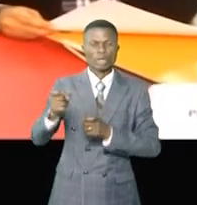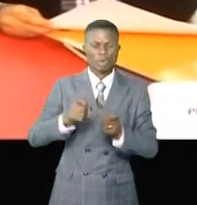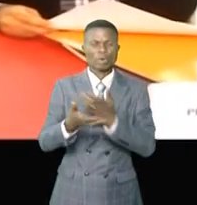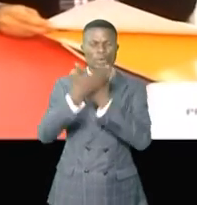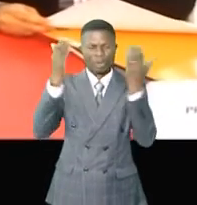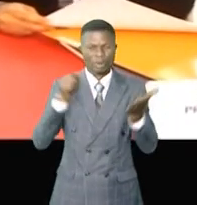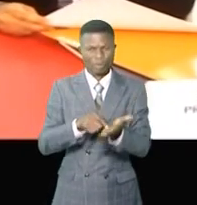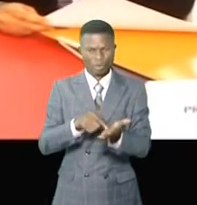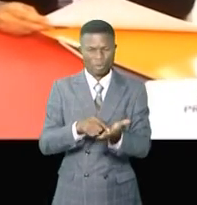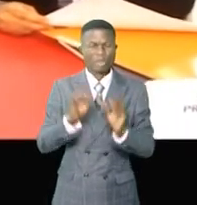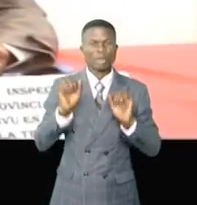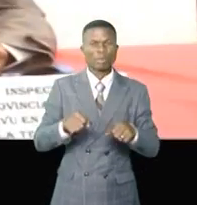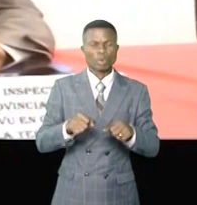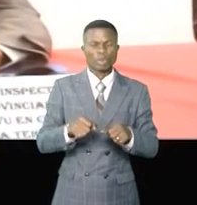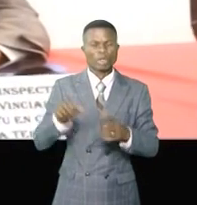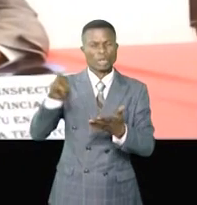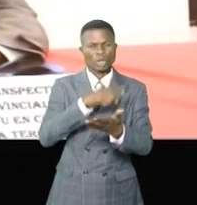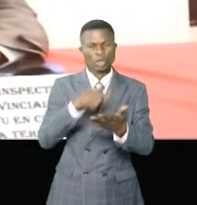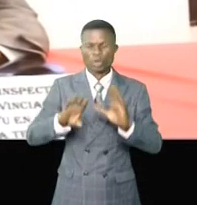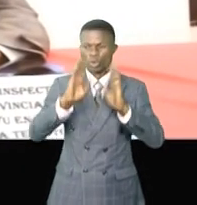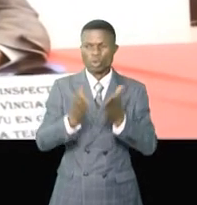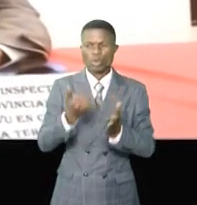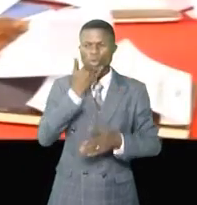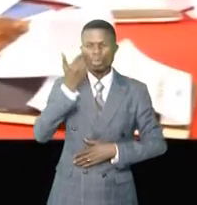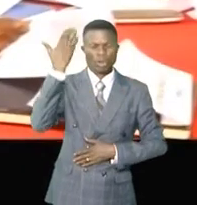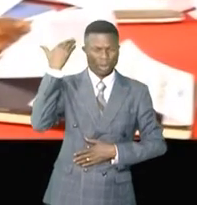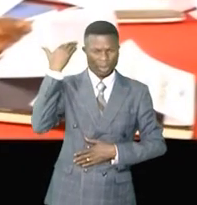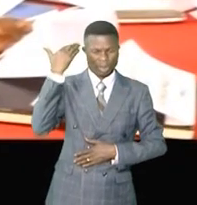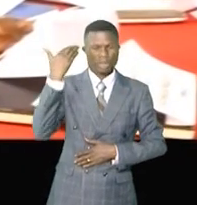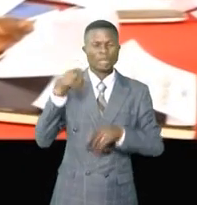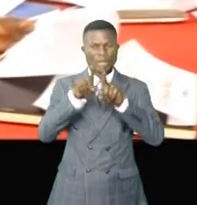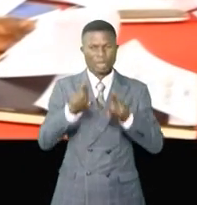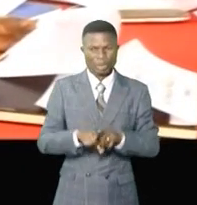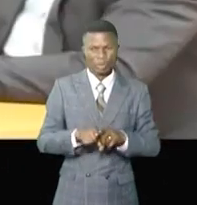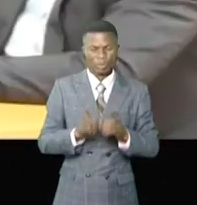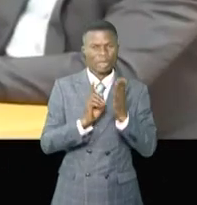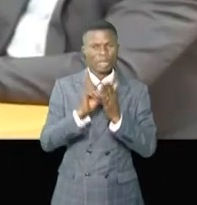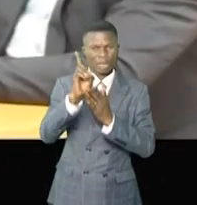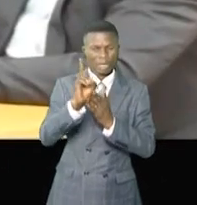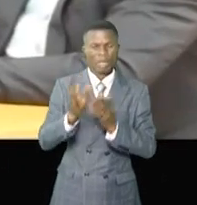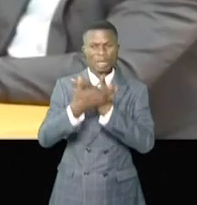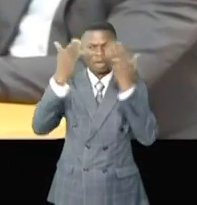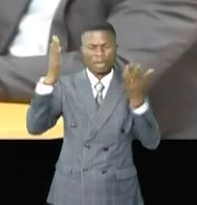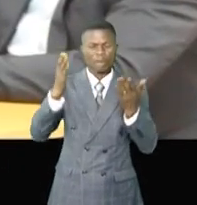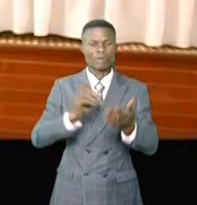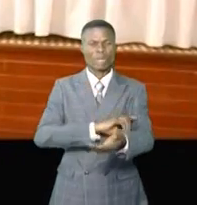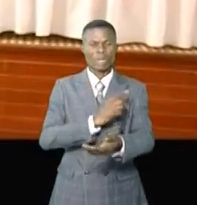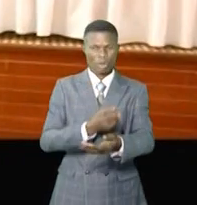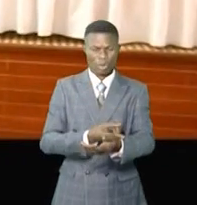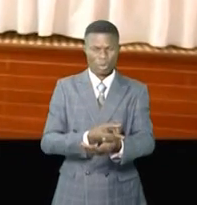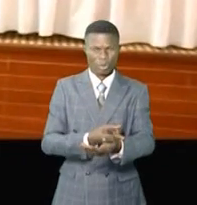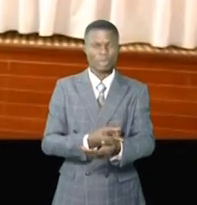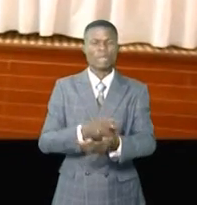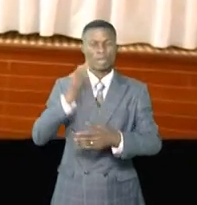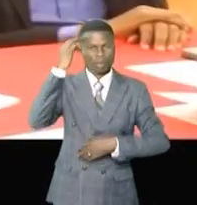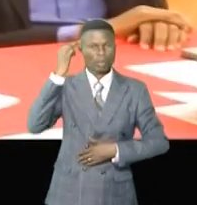urbaine. Il y a nécessité de corriger toutes ces erreurs urbanistiques du passé pour le développement de la ville de Goma, a fait